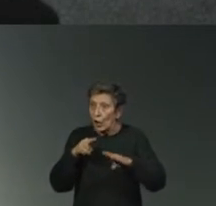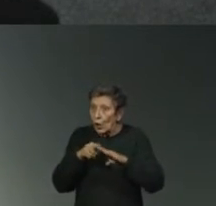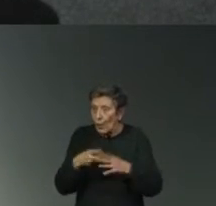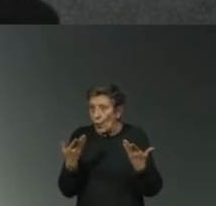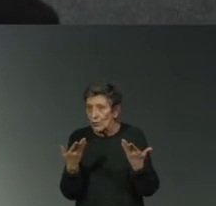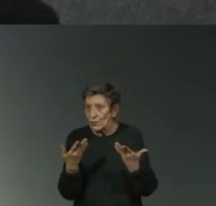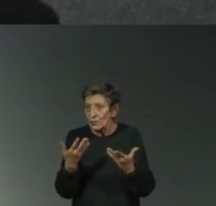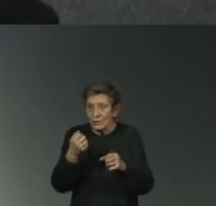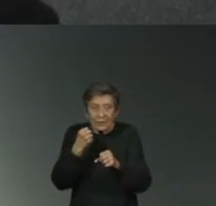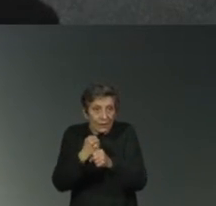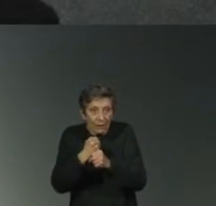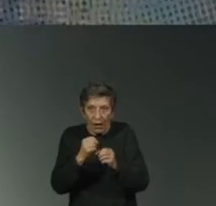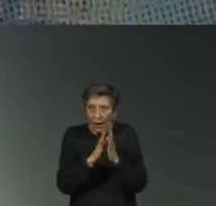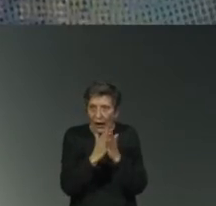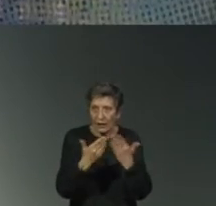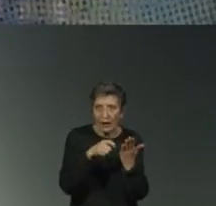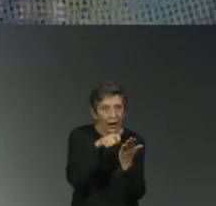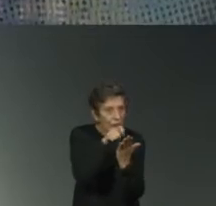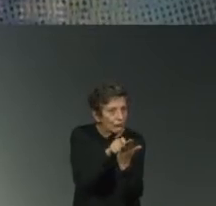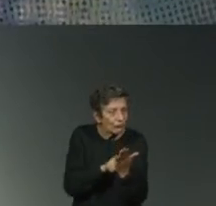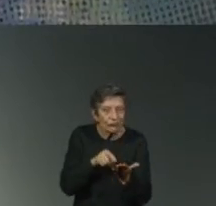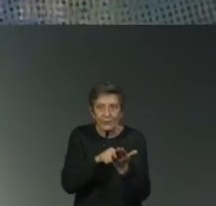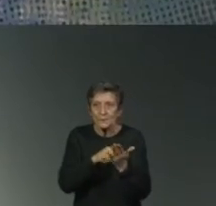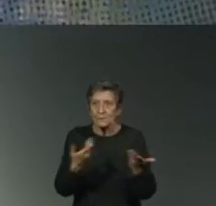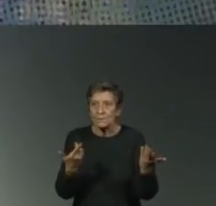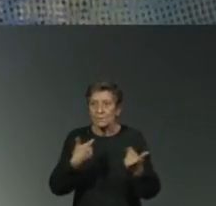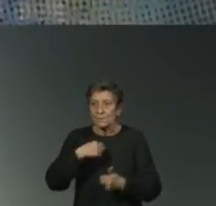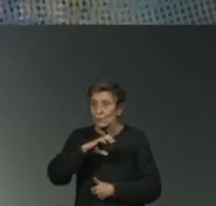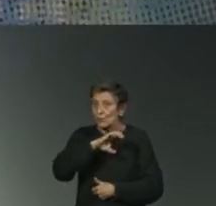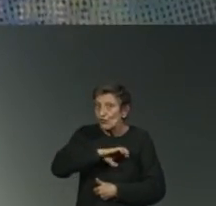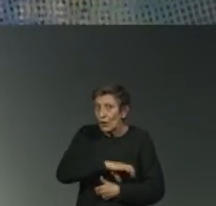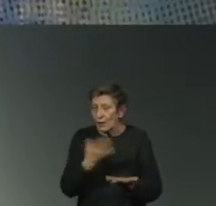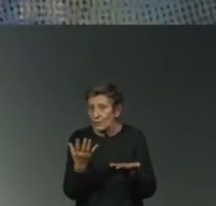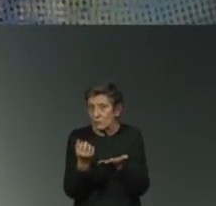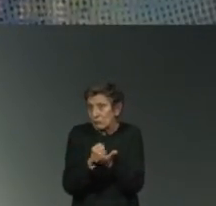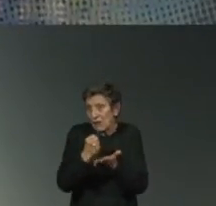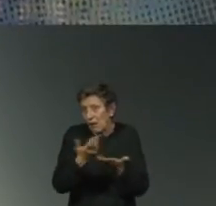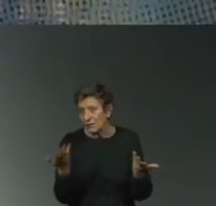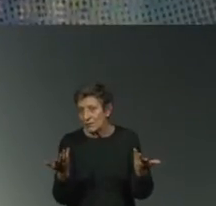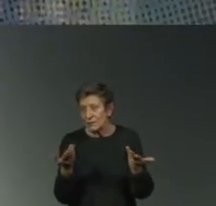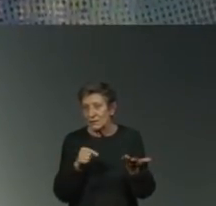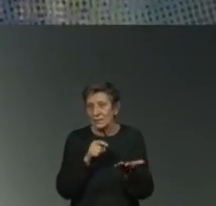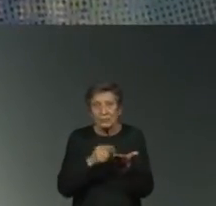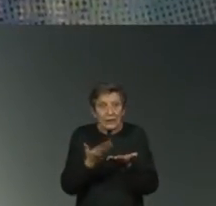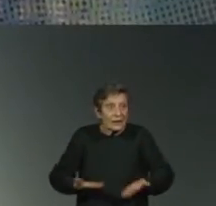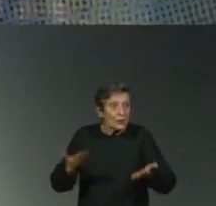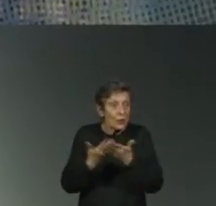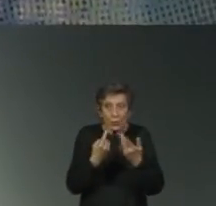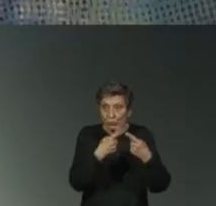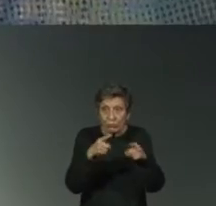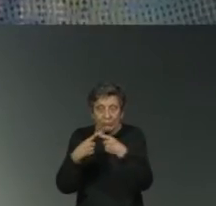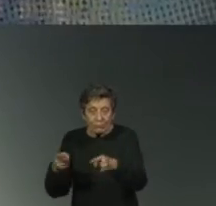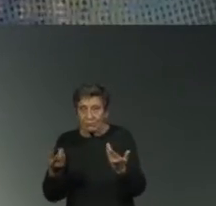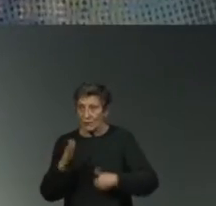travailler dans mes carnets en essayant de tester comme ça sur différentes situations comment ça pouvait